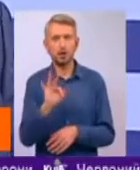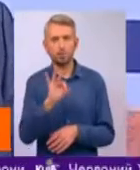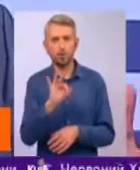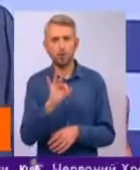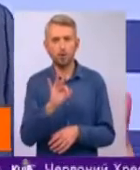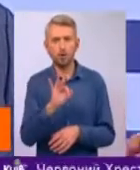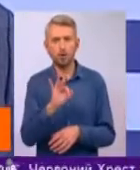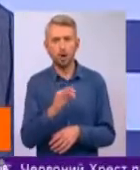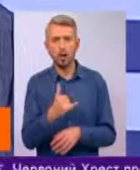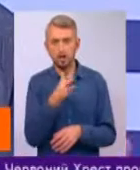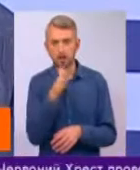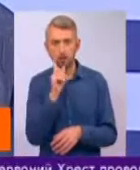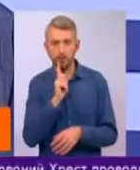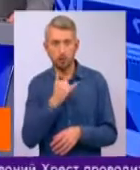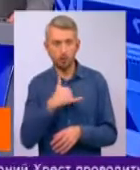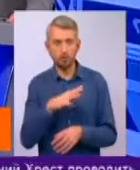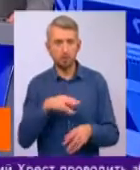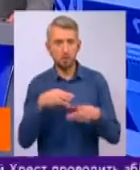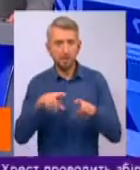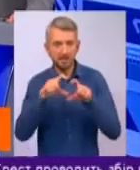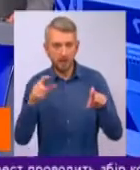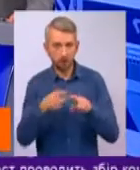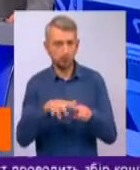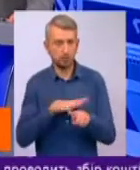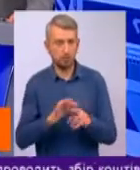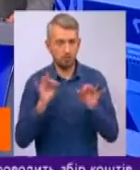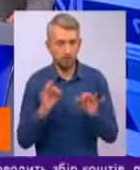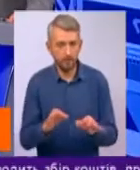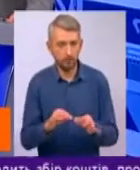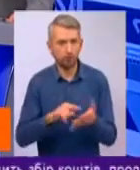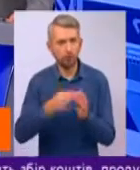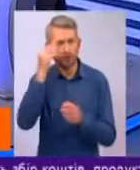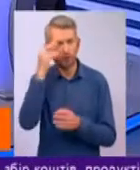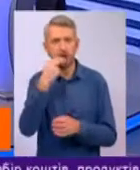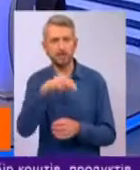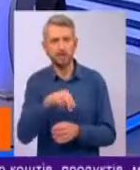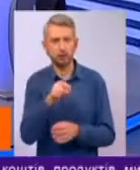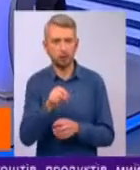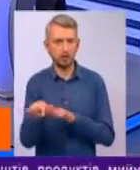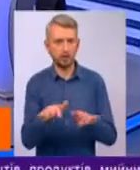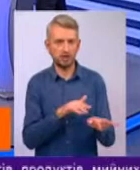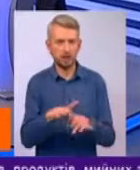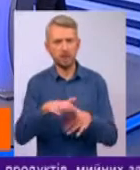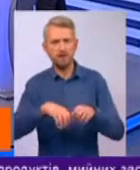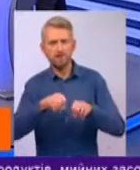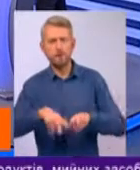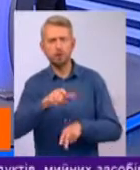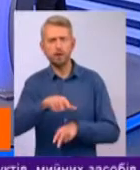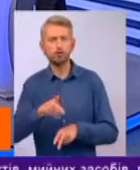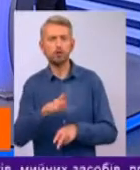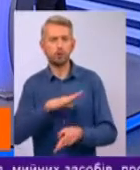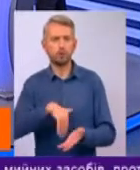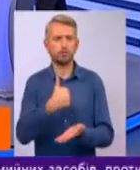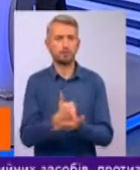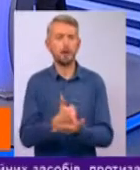і певний час у нас існувало міністерство. І це було абсолютно оправдано з точки зору ефективності його дій, фахових людей, які його